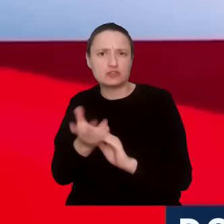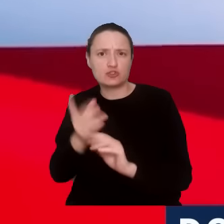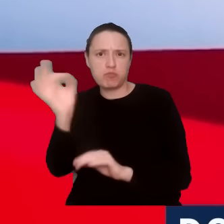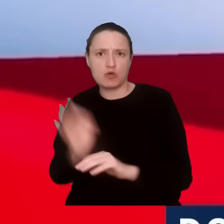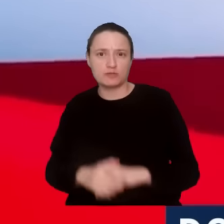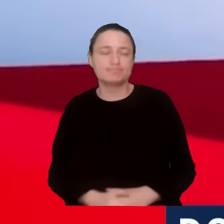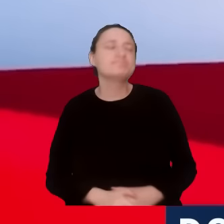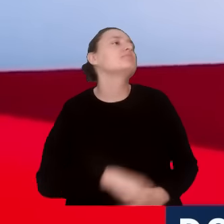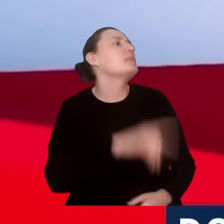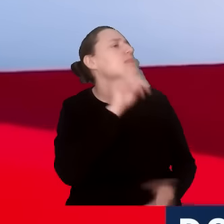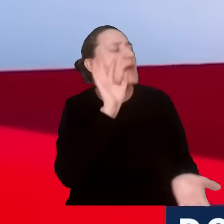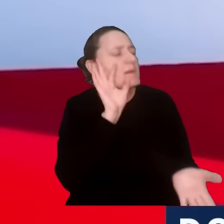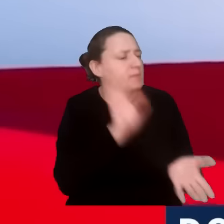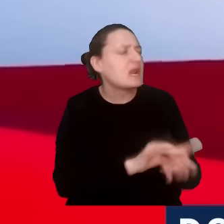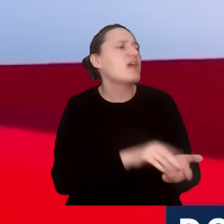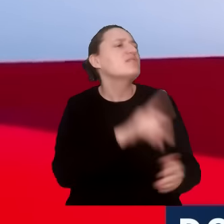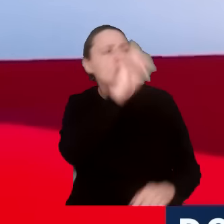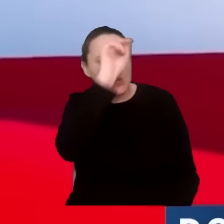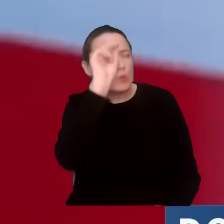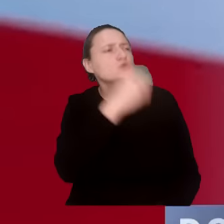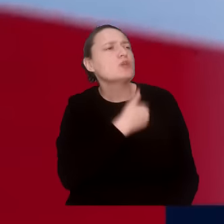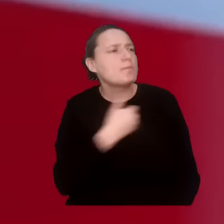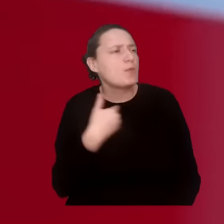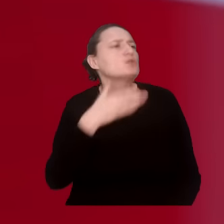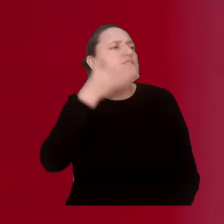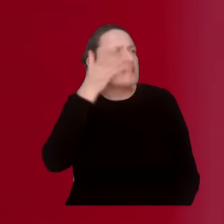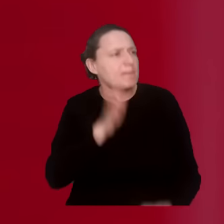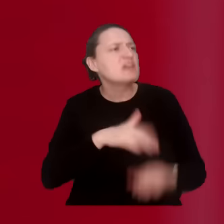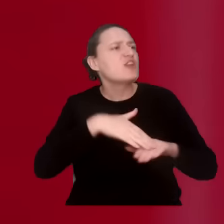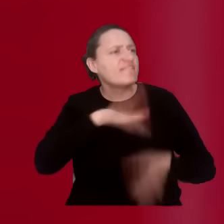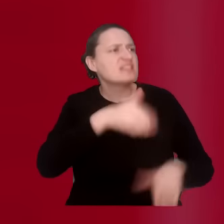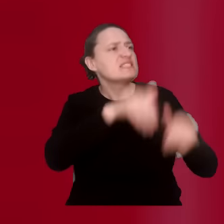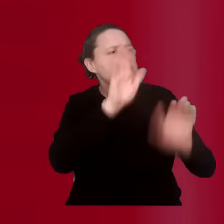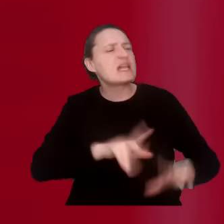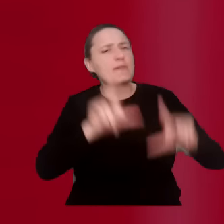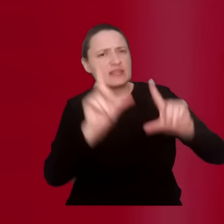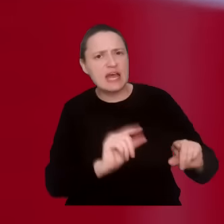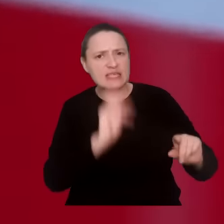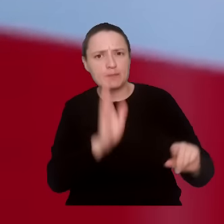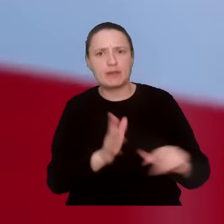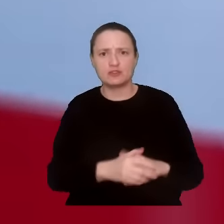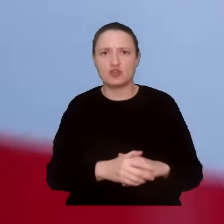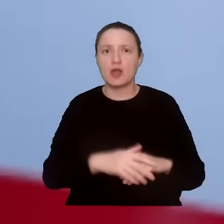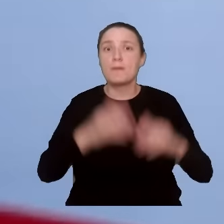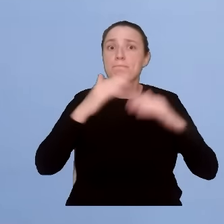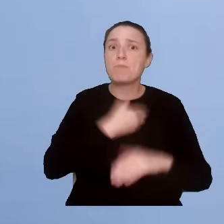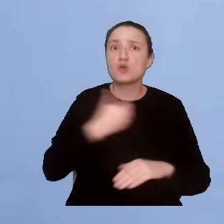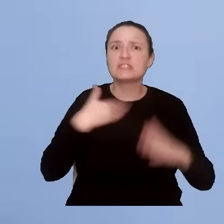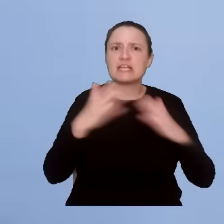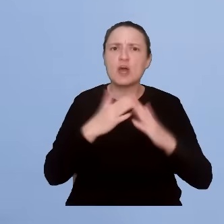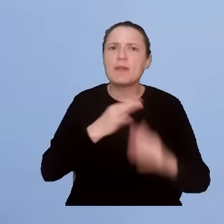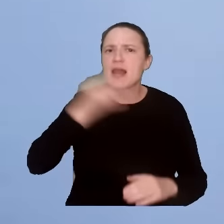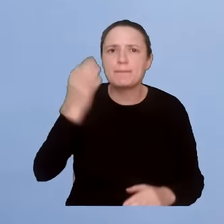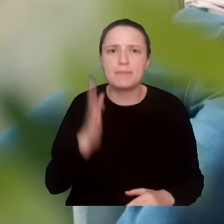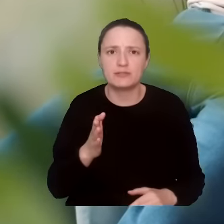Polsce będą mieli dzięki temu więcej. W sklepach będzie taniej, w polskich domach będzie lepiej, we